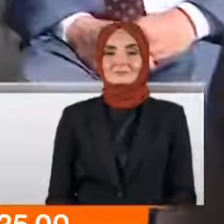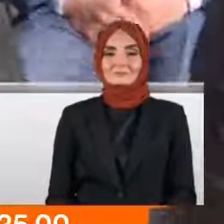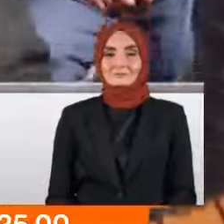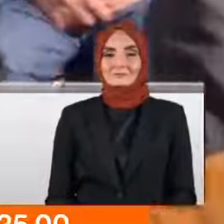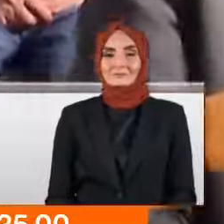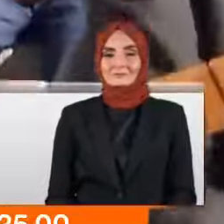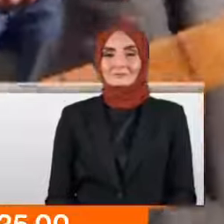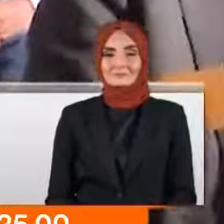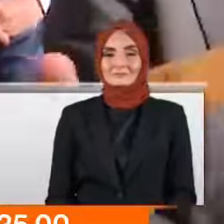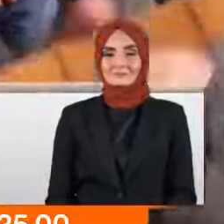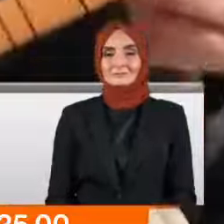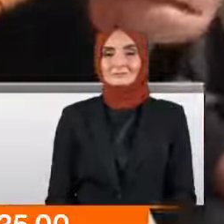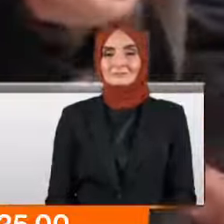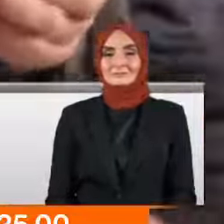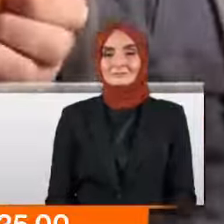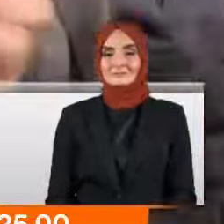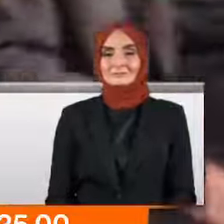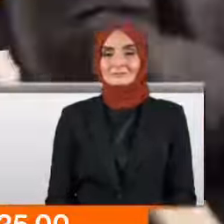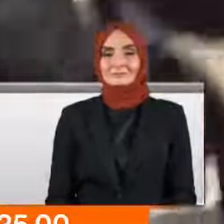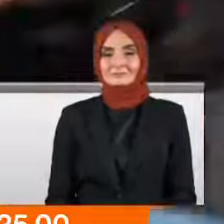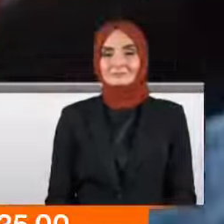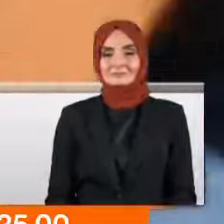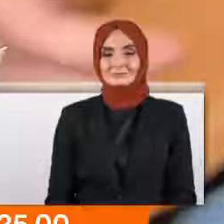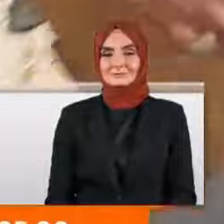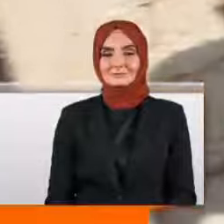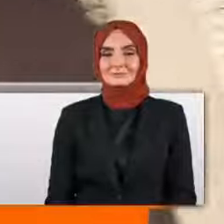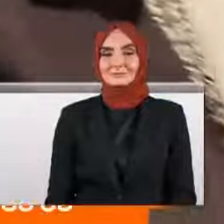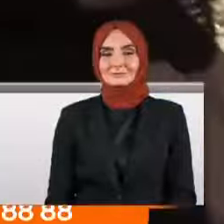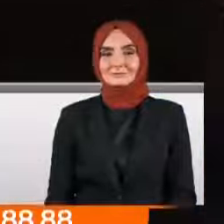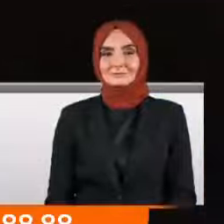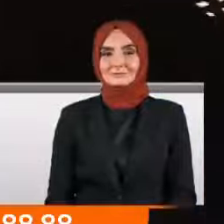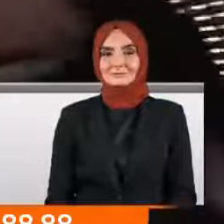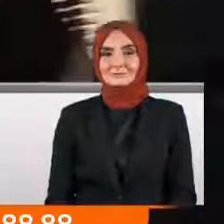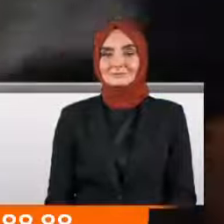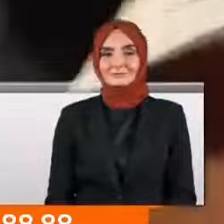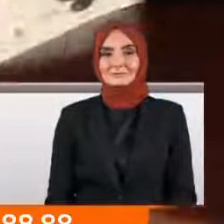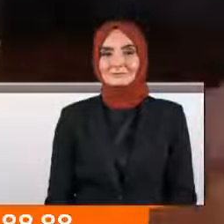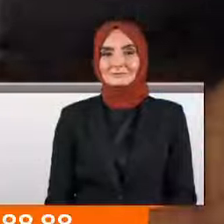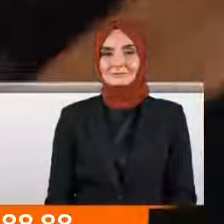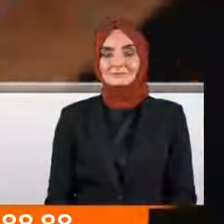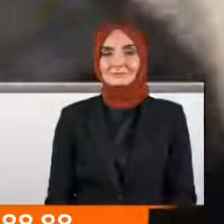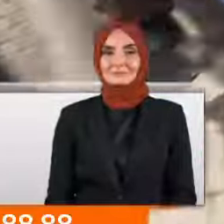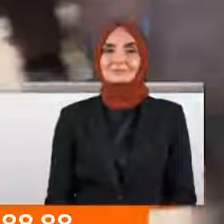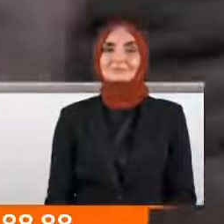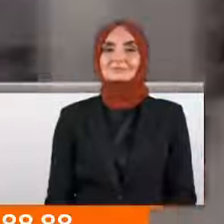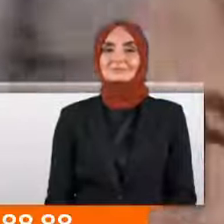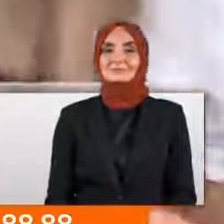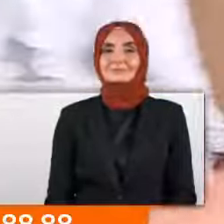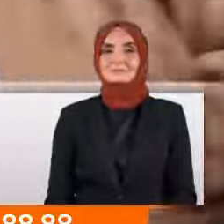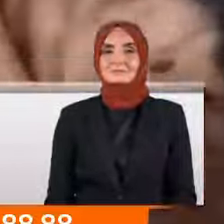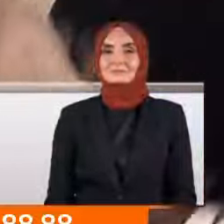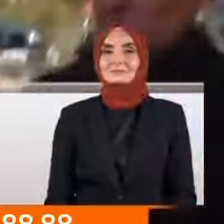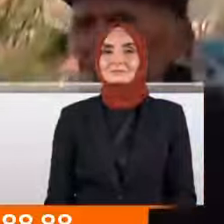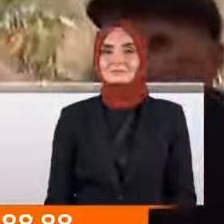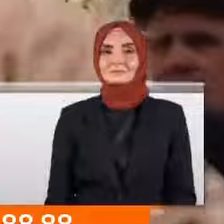gelmez. Haydi basmaya gelmez. Elin gözü naziktir, elin gözü